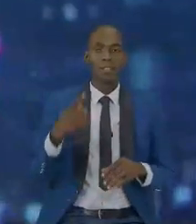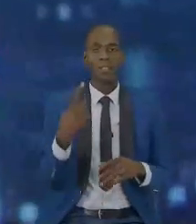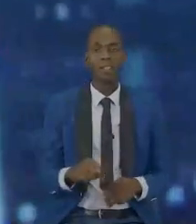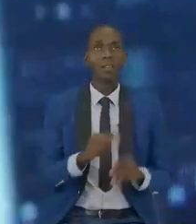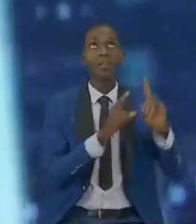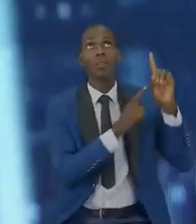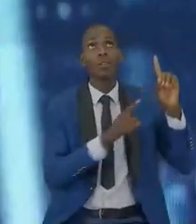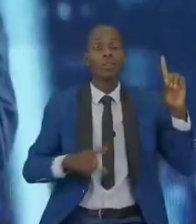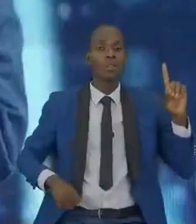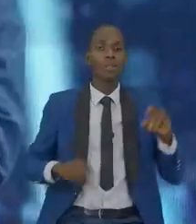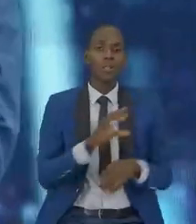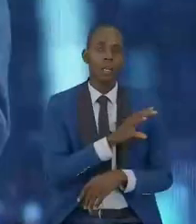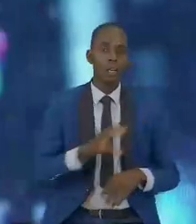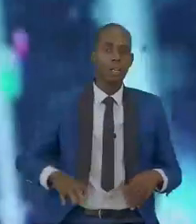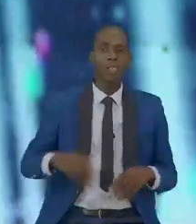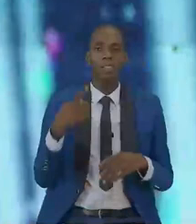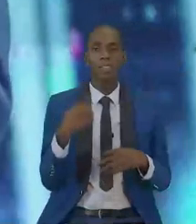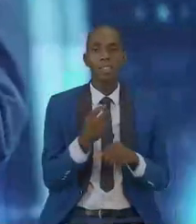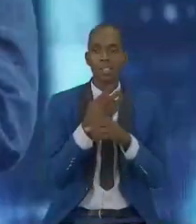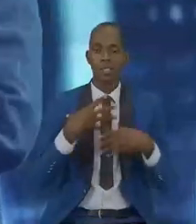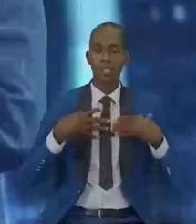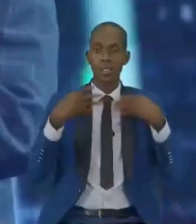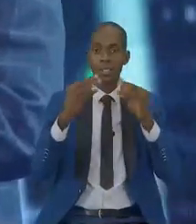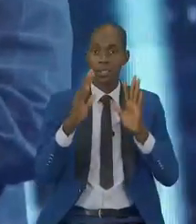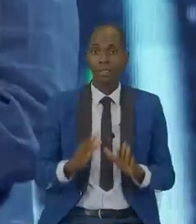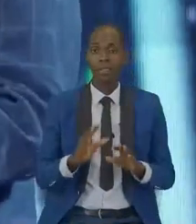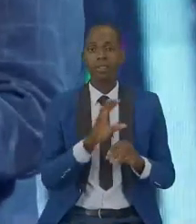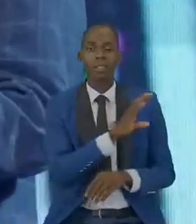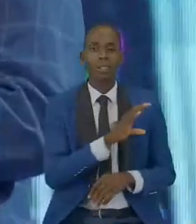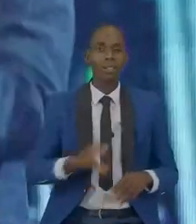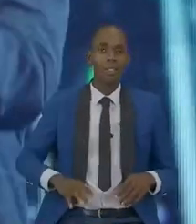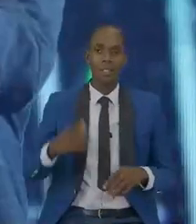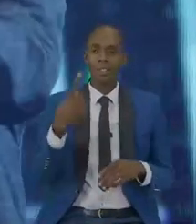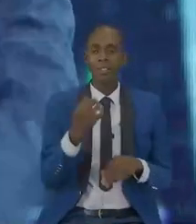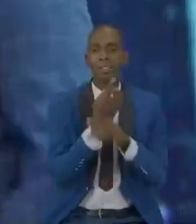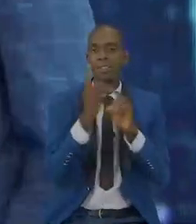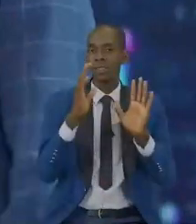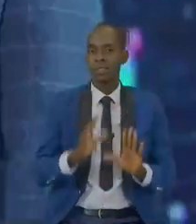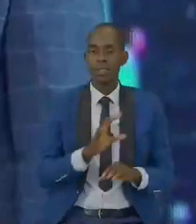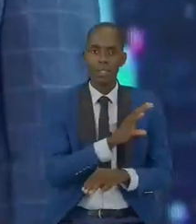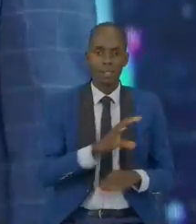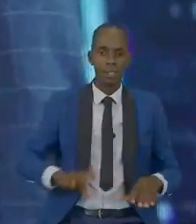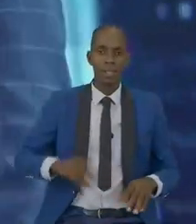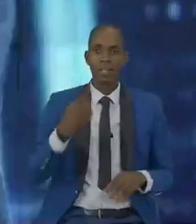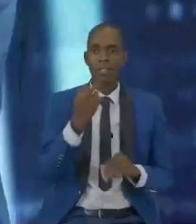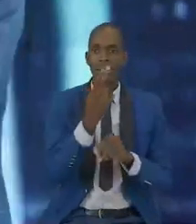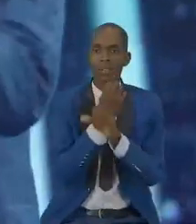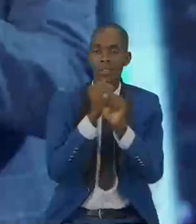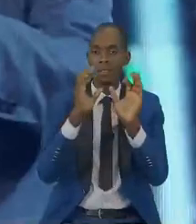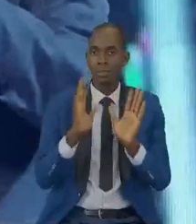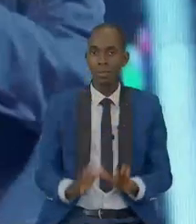Sauveur, Christ, le Seigneur, Christ, le guérisseur, Christ,